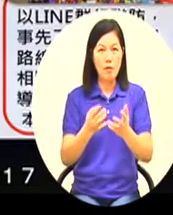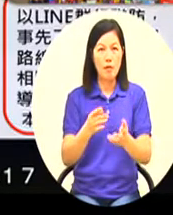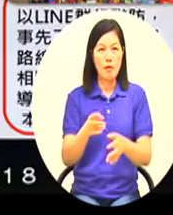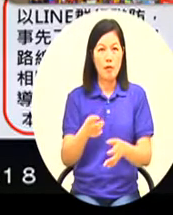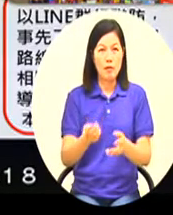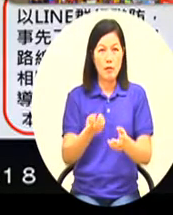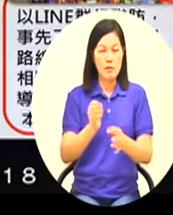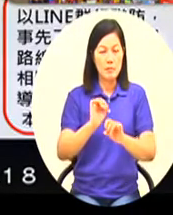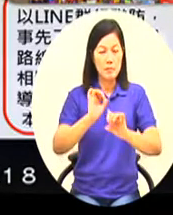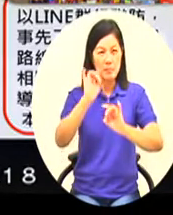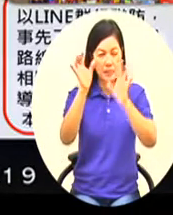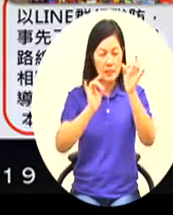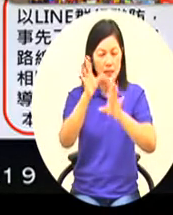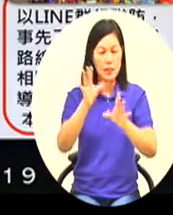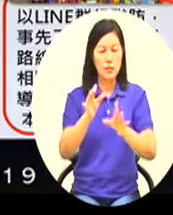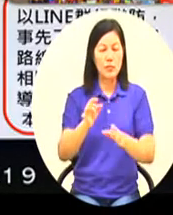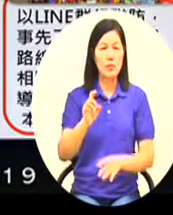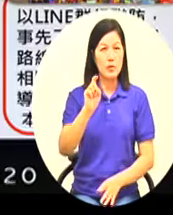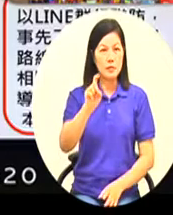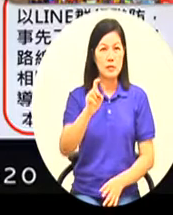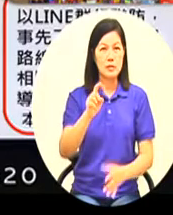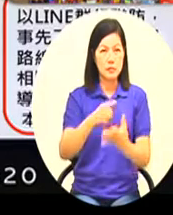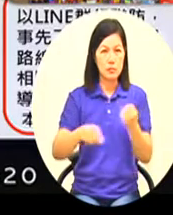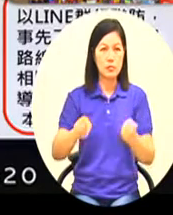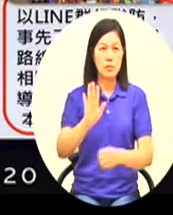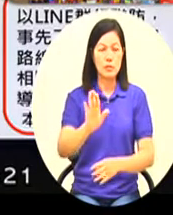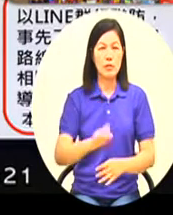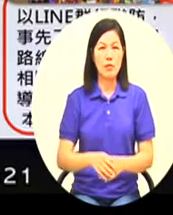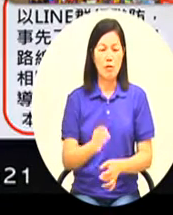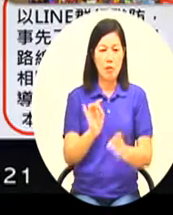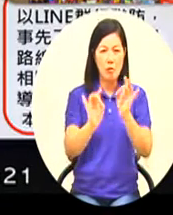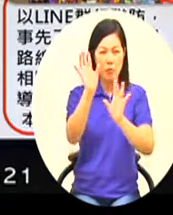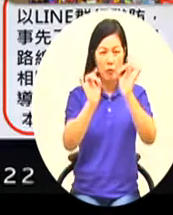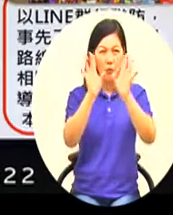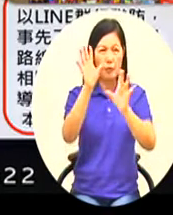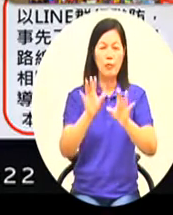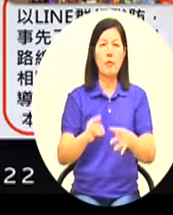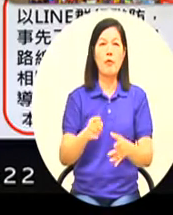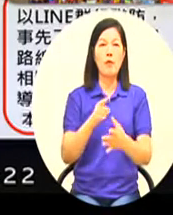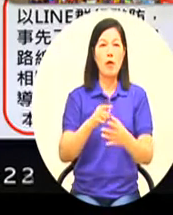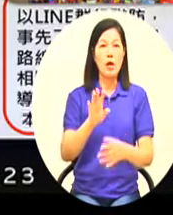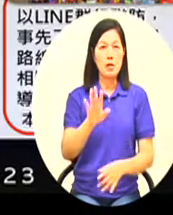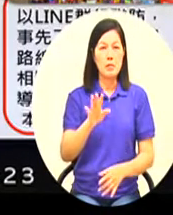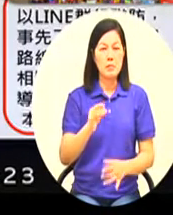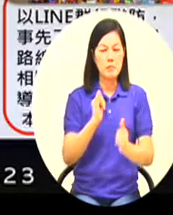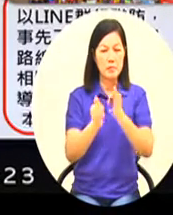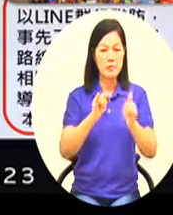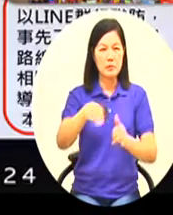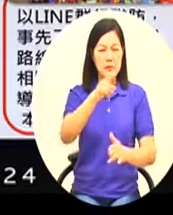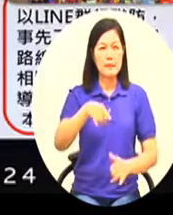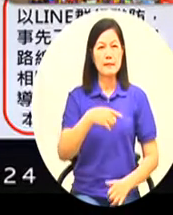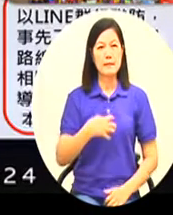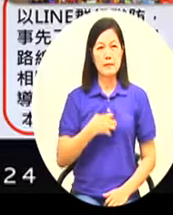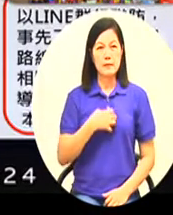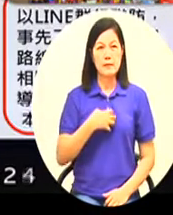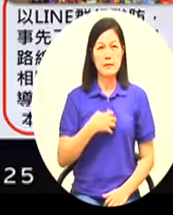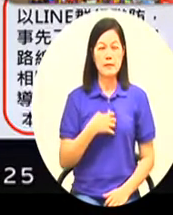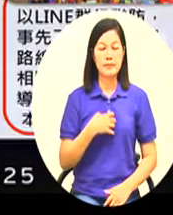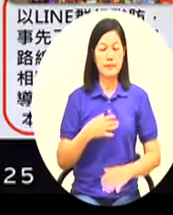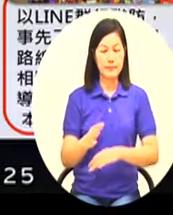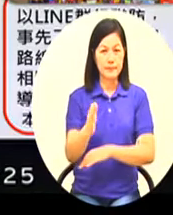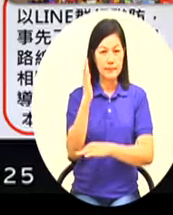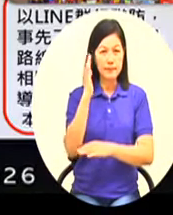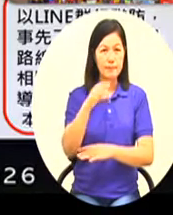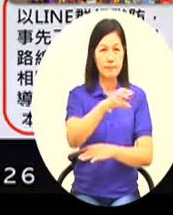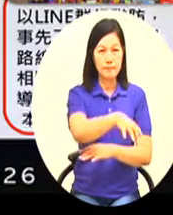交禁活动释放违规爆竹烟火，市民很多的民怨，所以在市府各级处积极建立